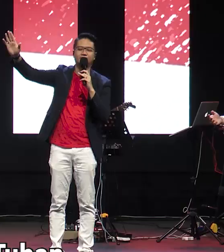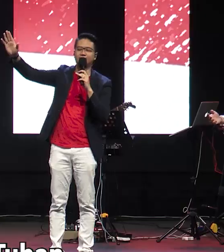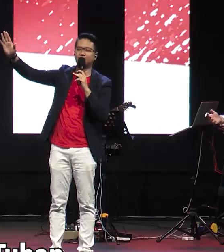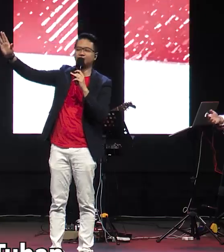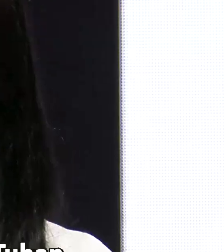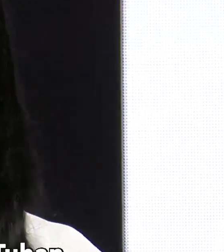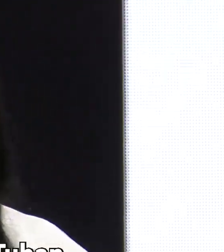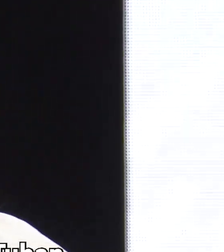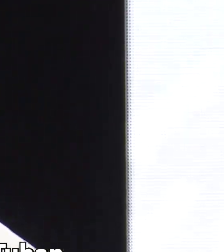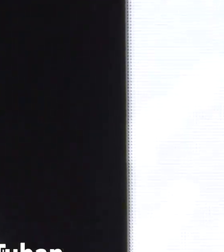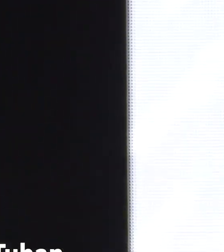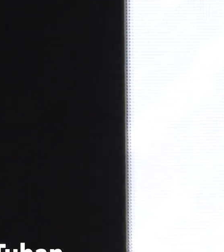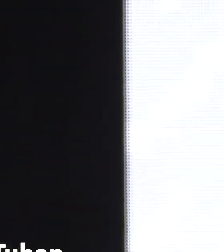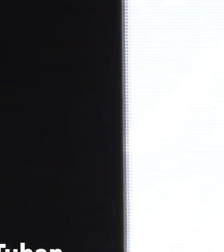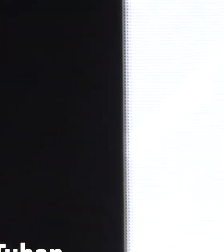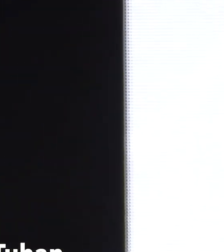hatiku.